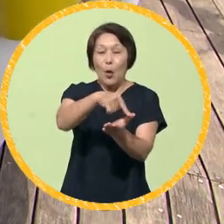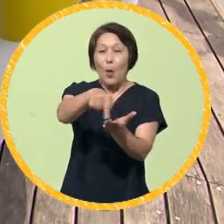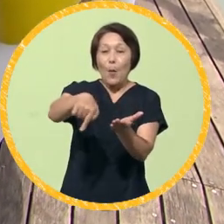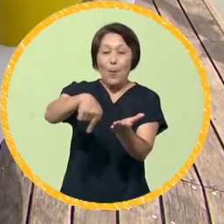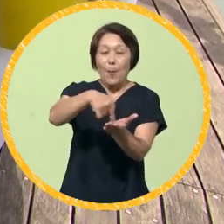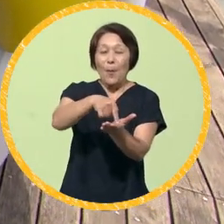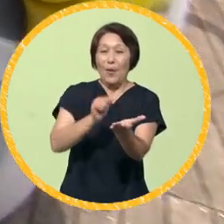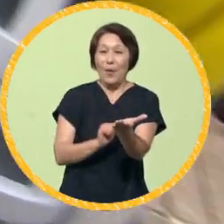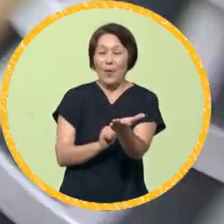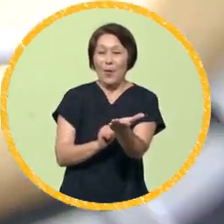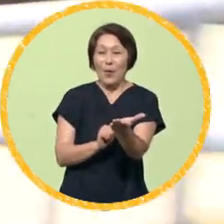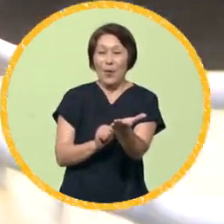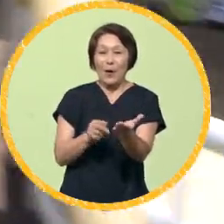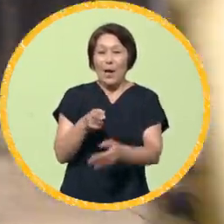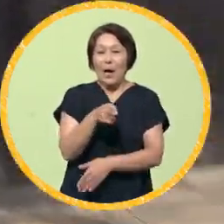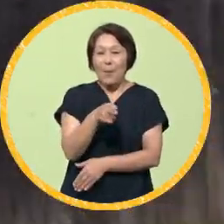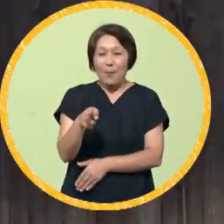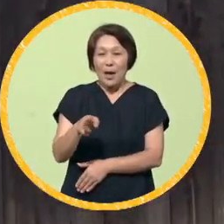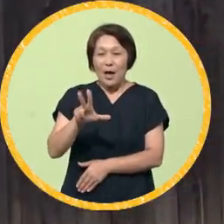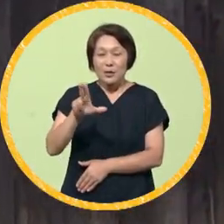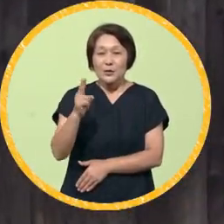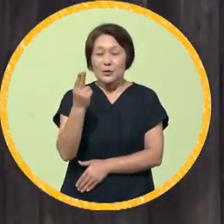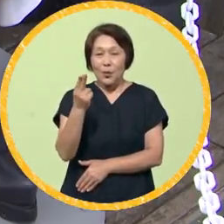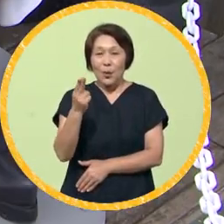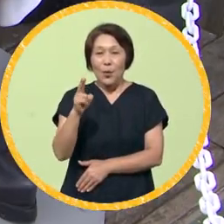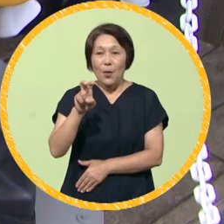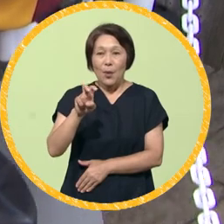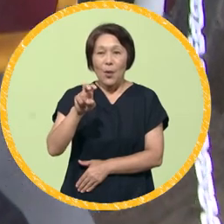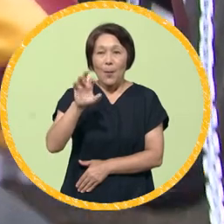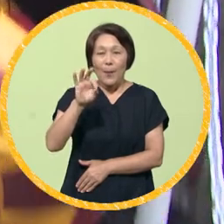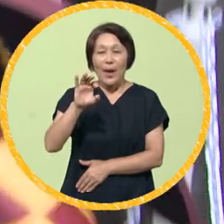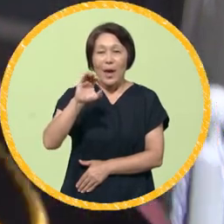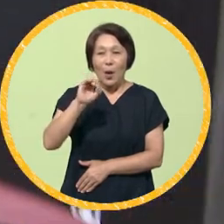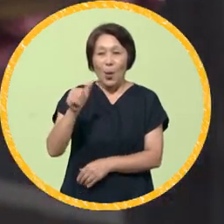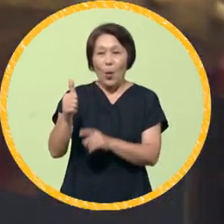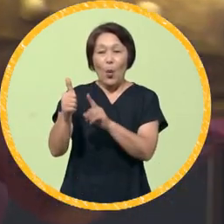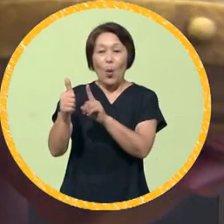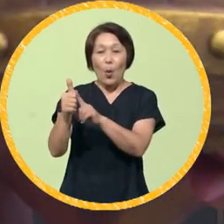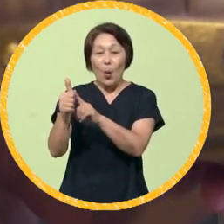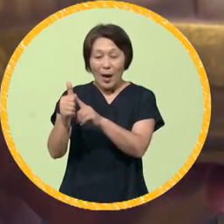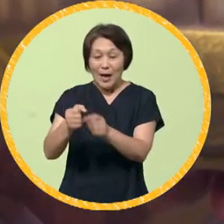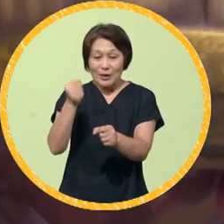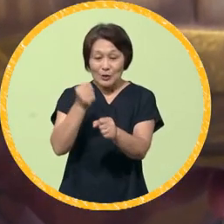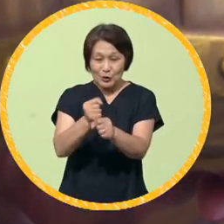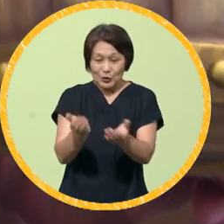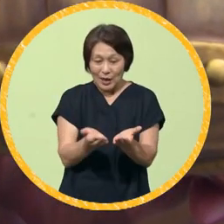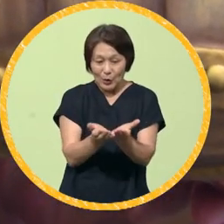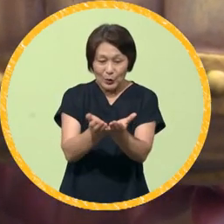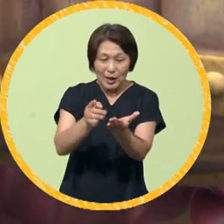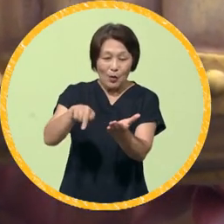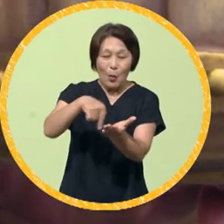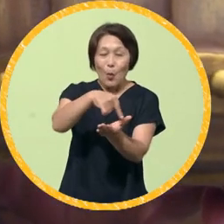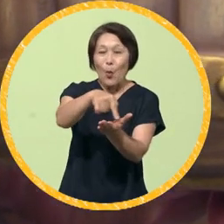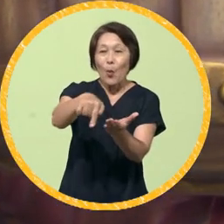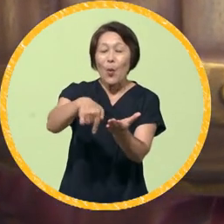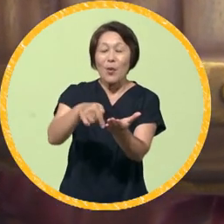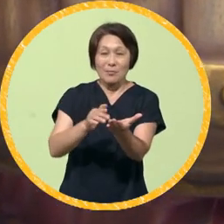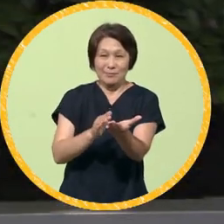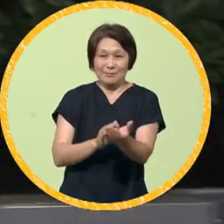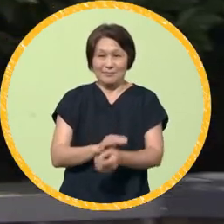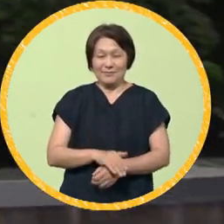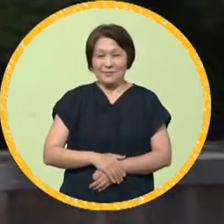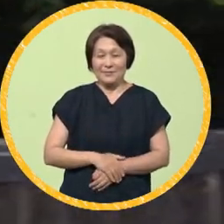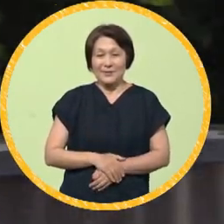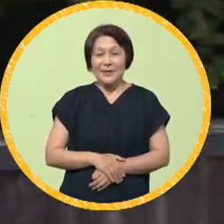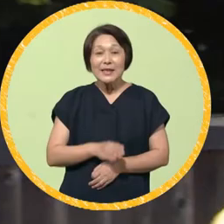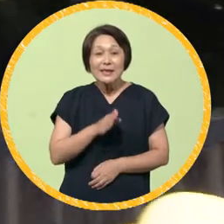あの、あちらにいるバルトロメオっていうキャラクターが作った、はい、ゴーウィングルフィ先輩号という船の模型になってます。 すごい、これ